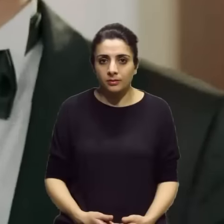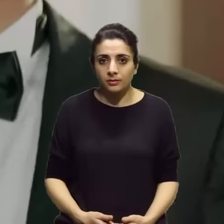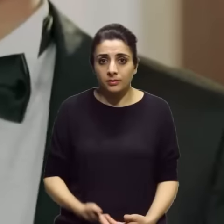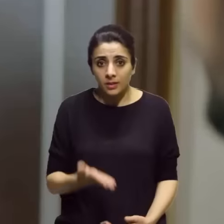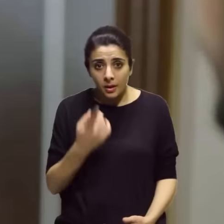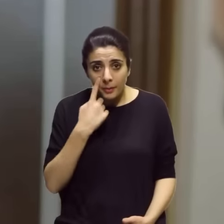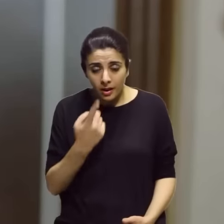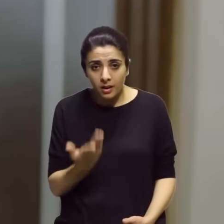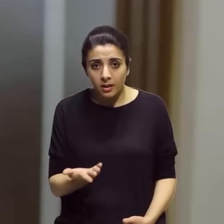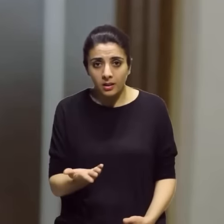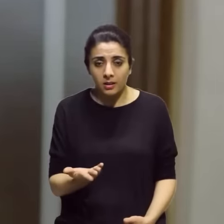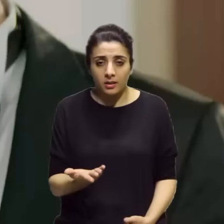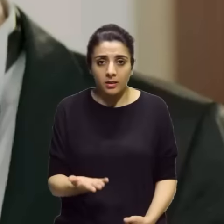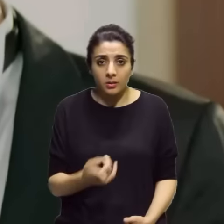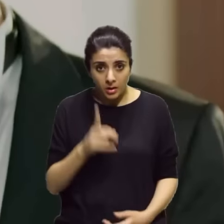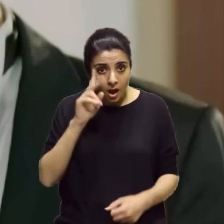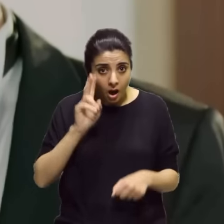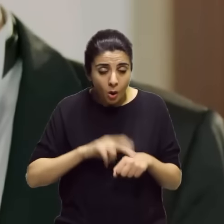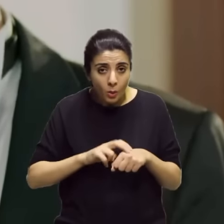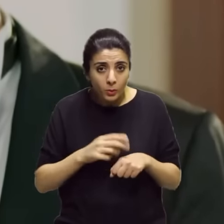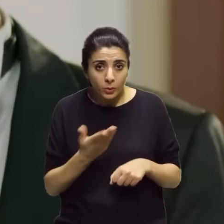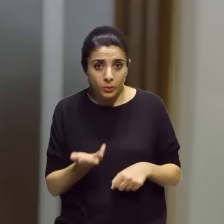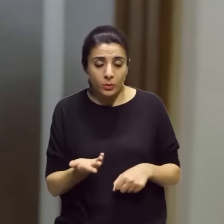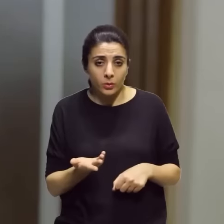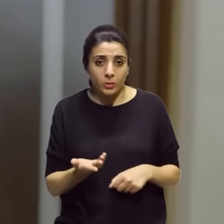Ha? Bunu hatırladın mı?